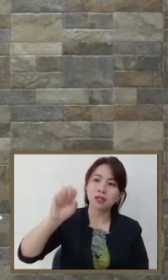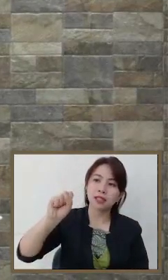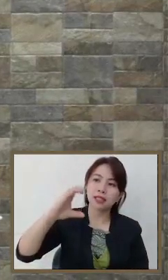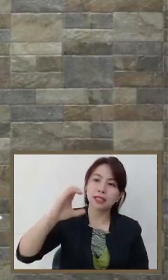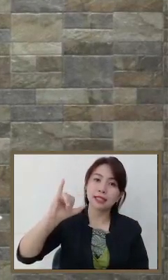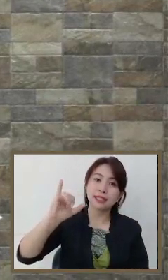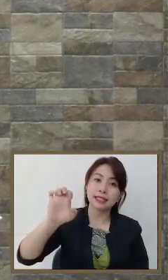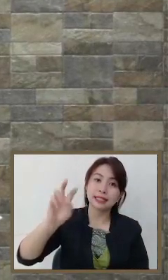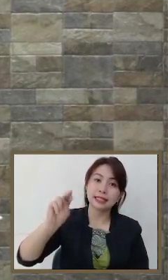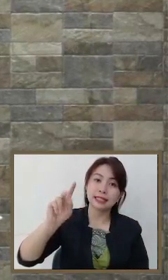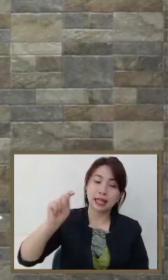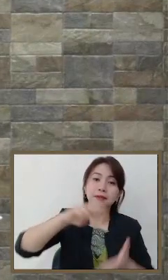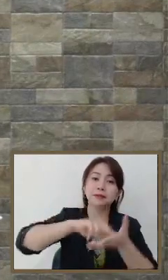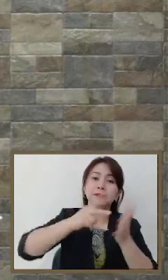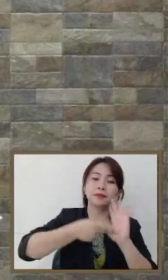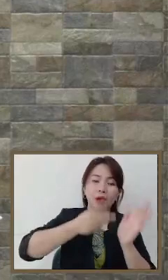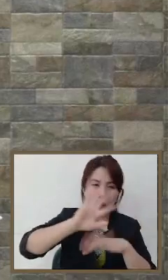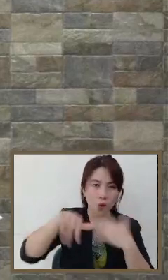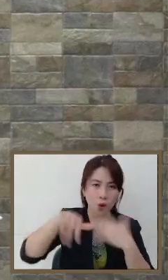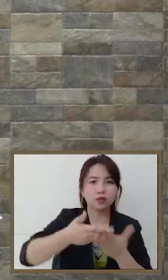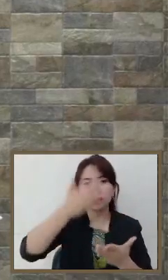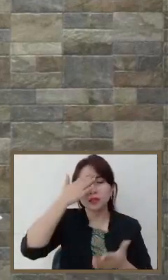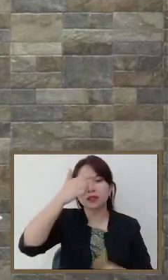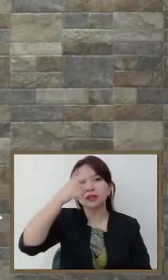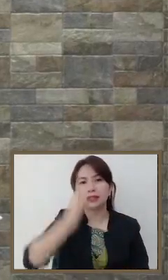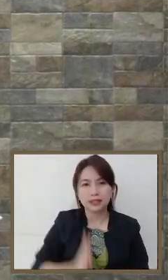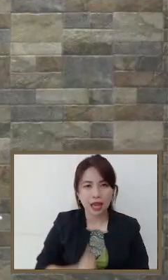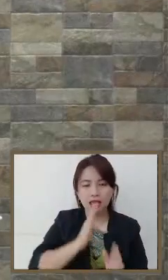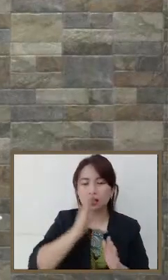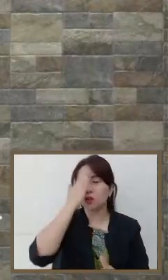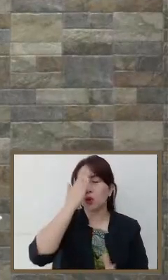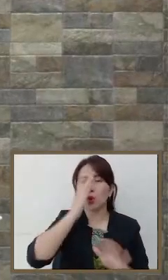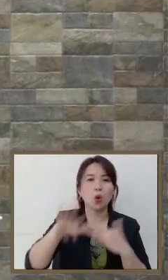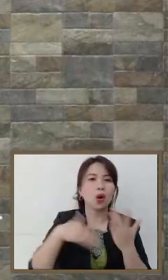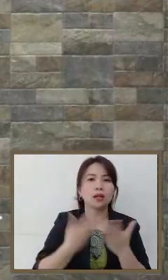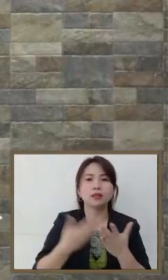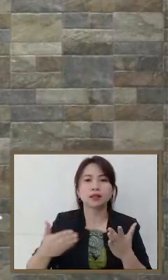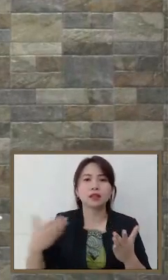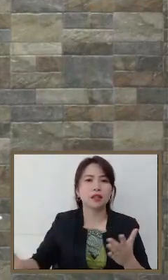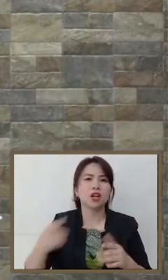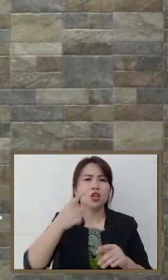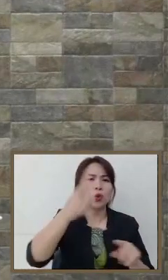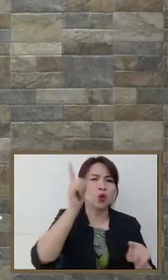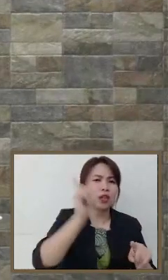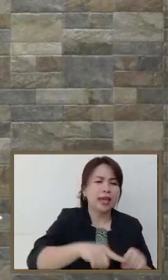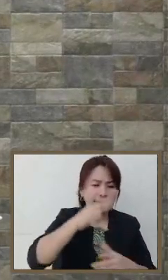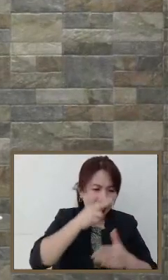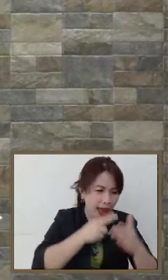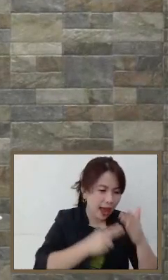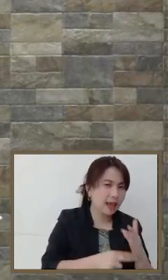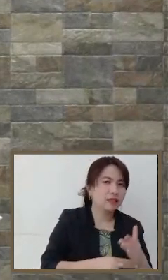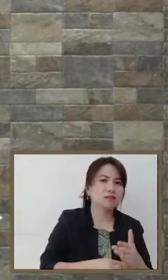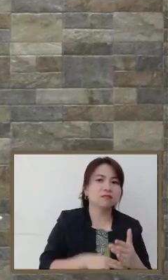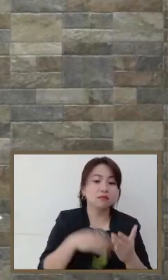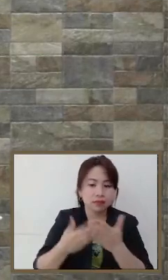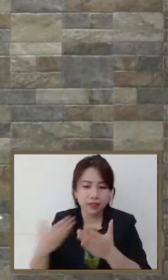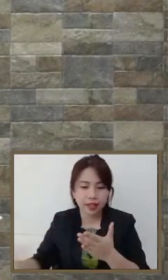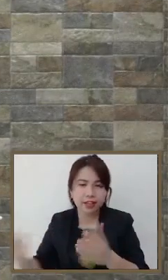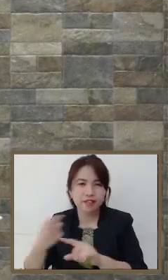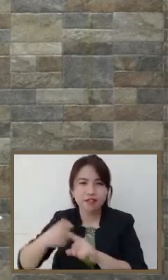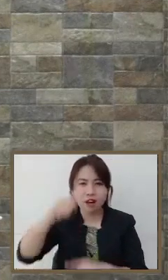knowing Gods every wala kang pwedeng itago sa Panginoon you cannot hide anything